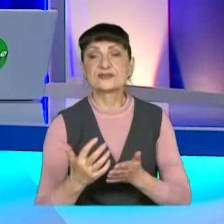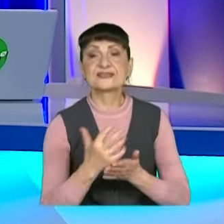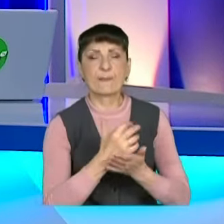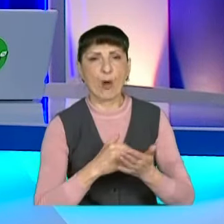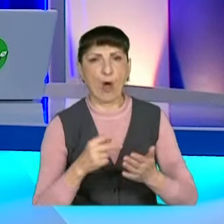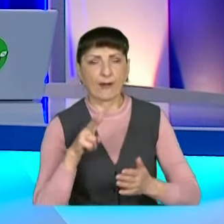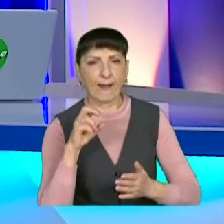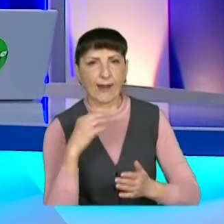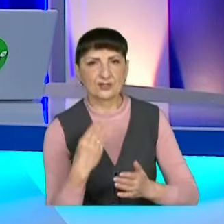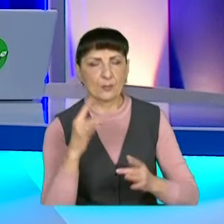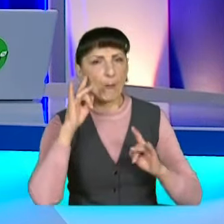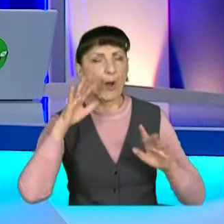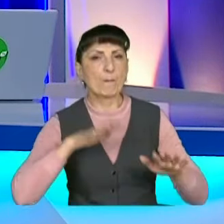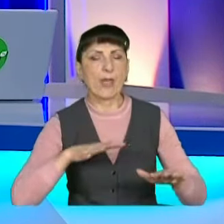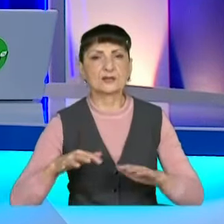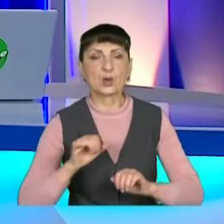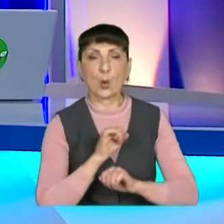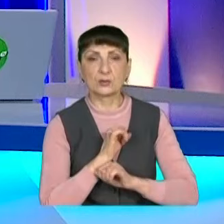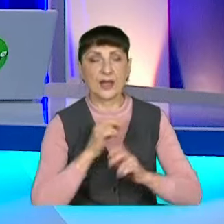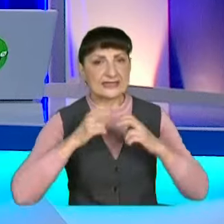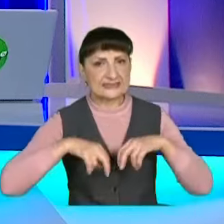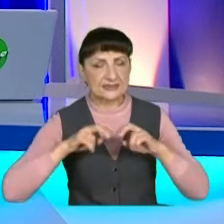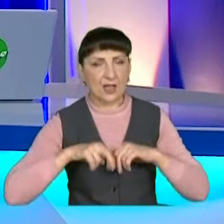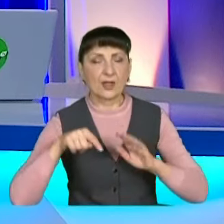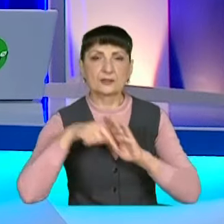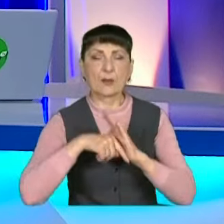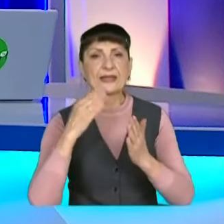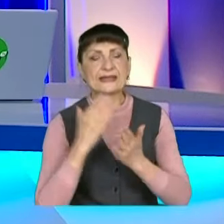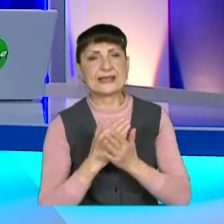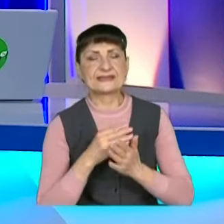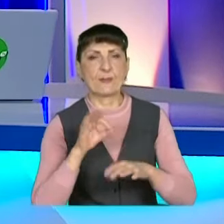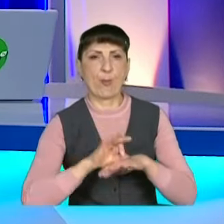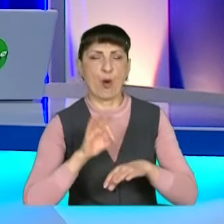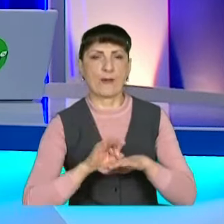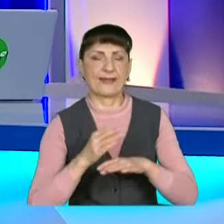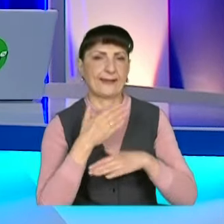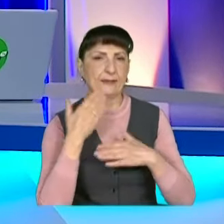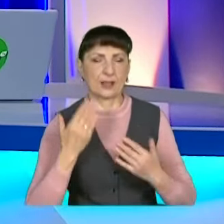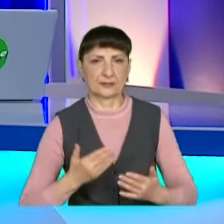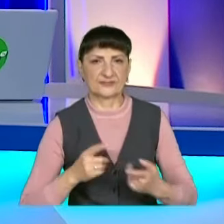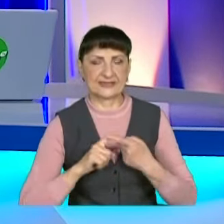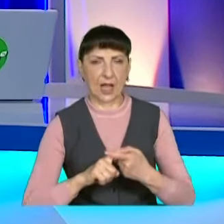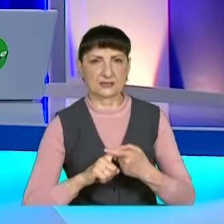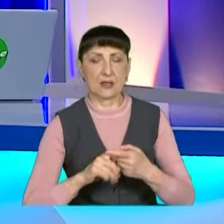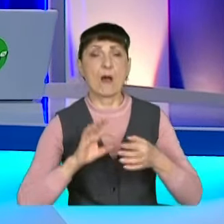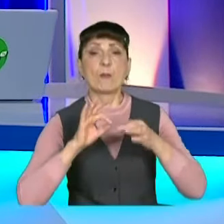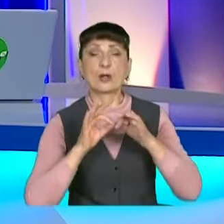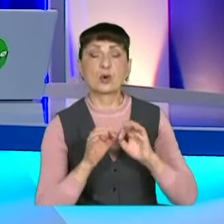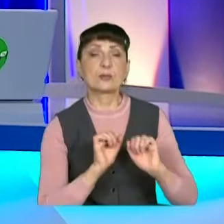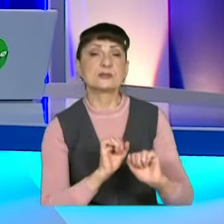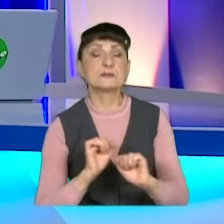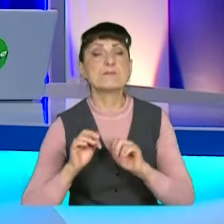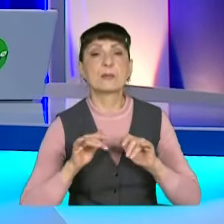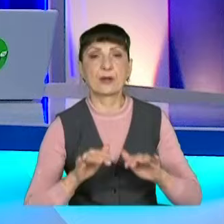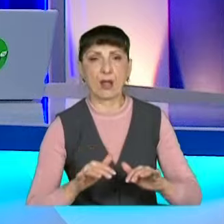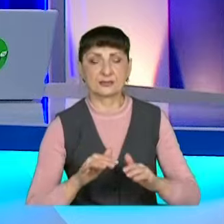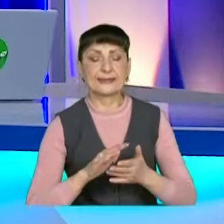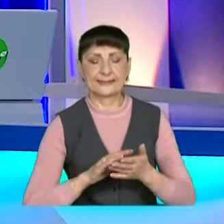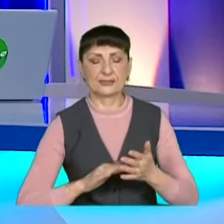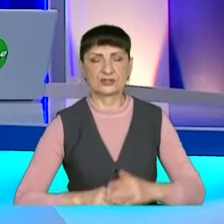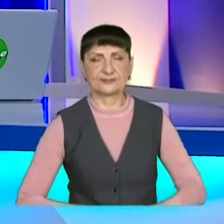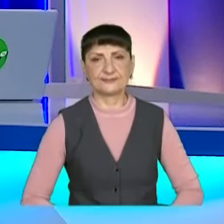в популярных местах отдыха для исследования их на наличие боррелиоза и клещевого энцефалита. Подробнее о профилактических мероприятиях